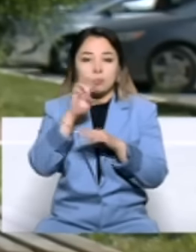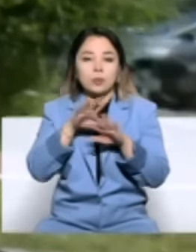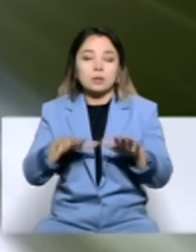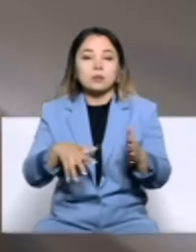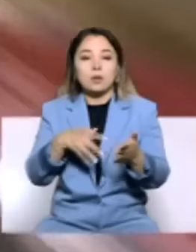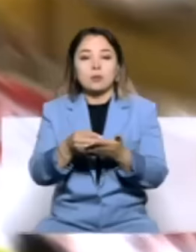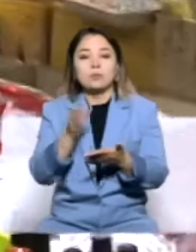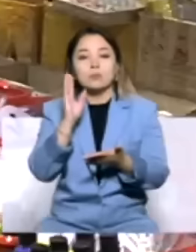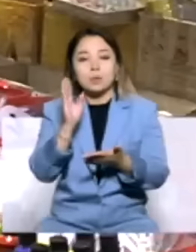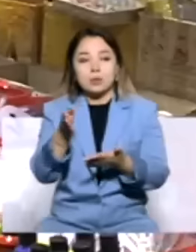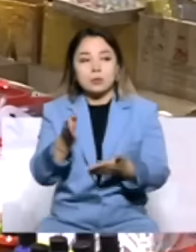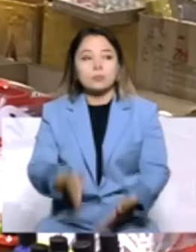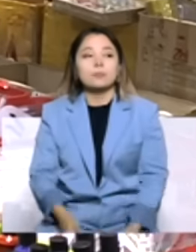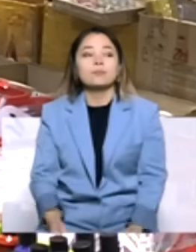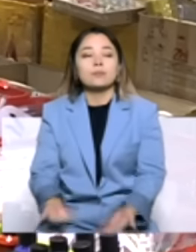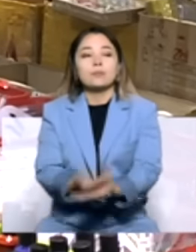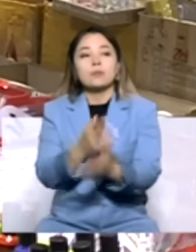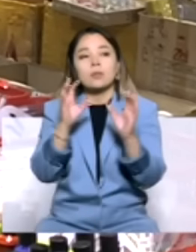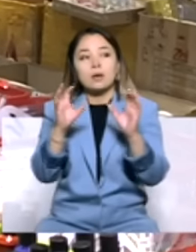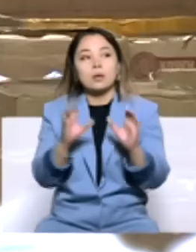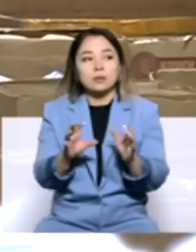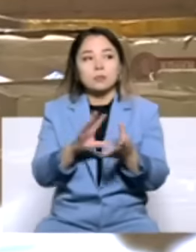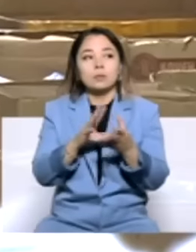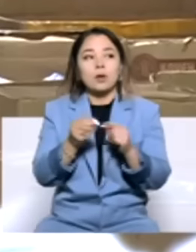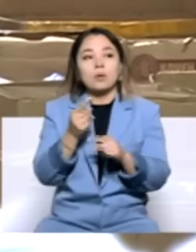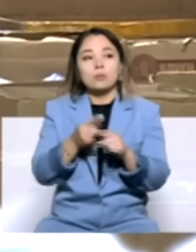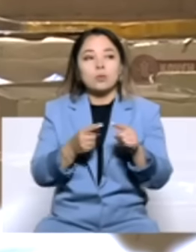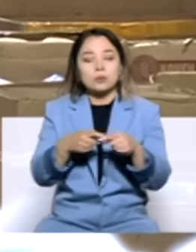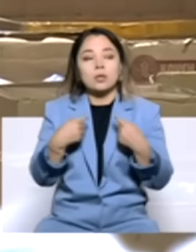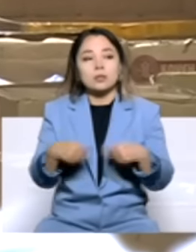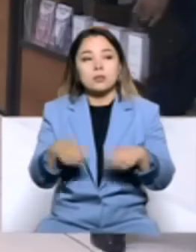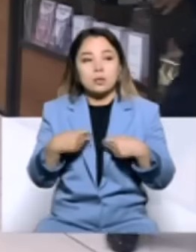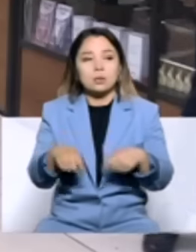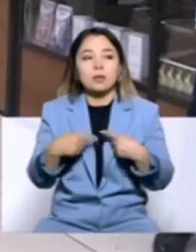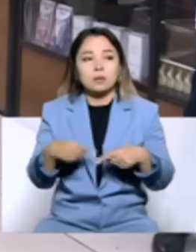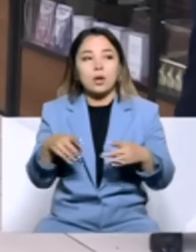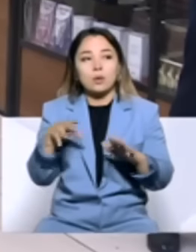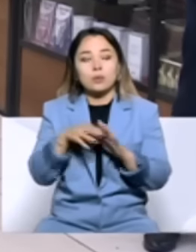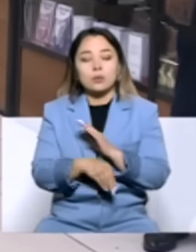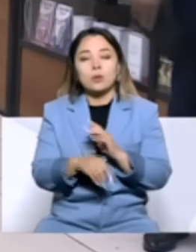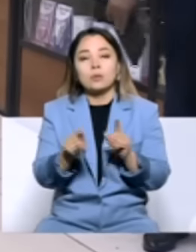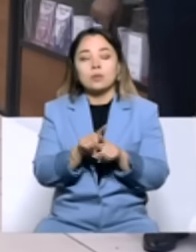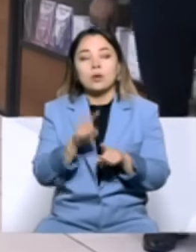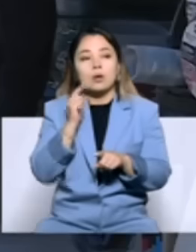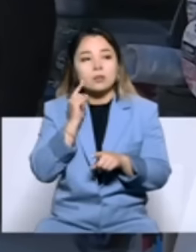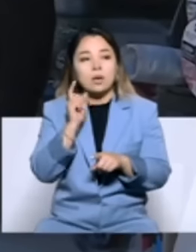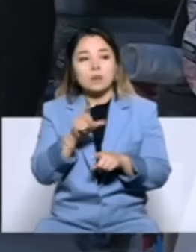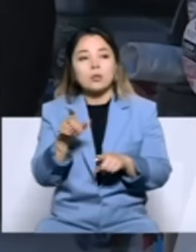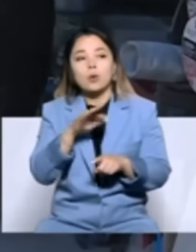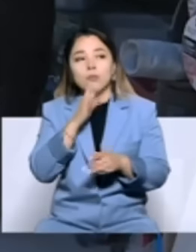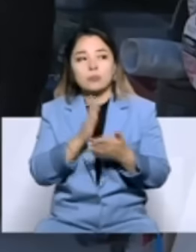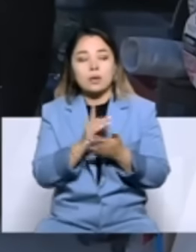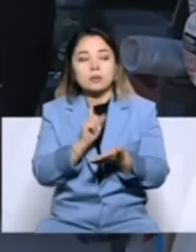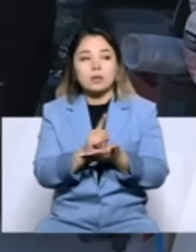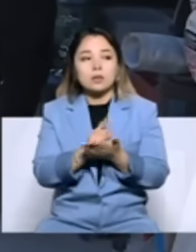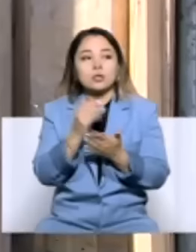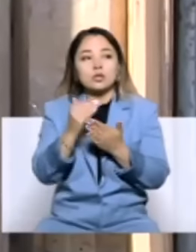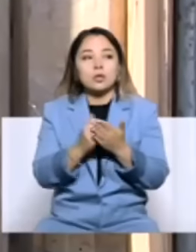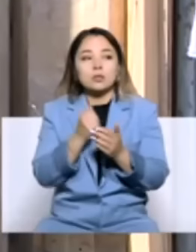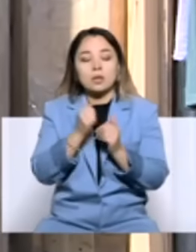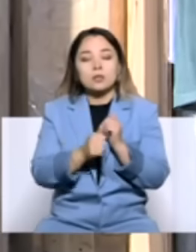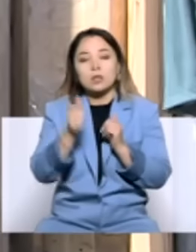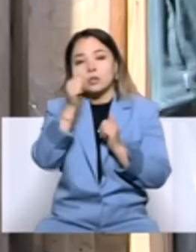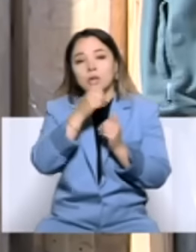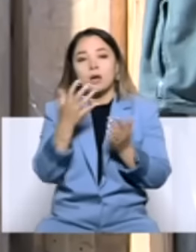төлей салады. Жаңа салық кодексіндегі бөлшек саудаға қатысты өзгеріске де өкпелі адам көп. Олар салық режиміндегі жылдық